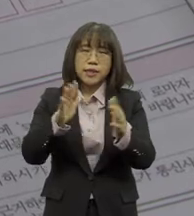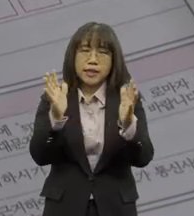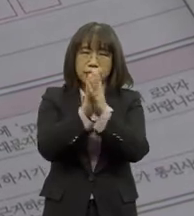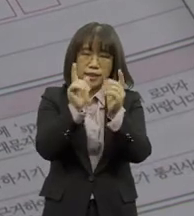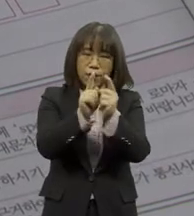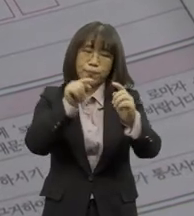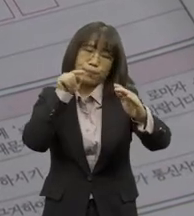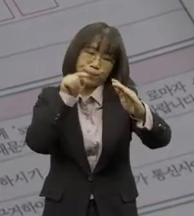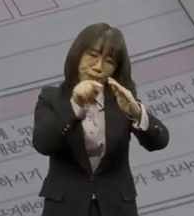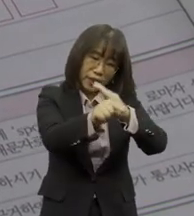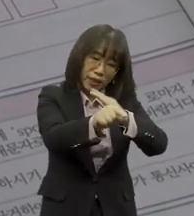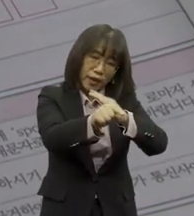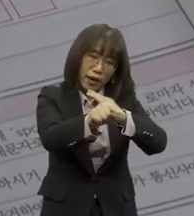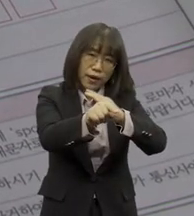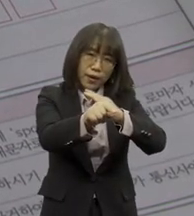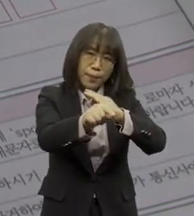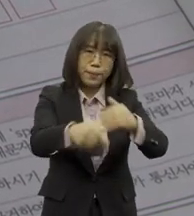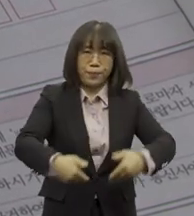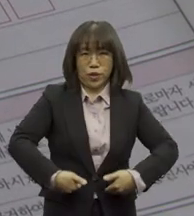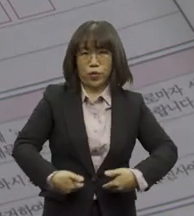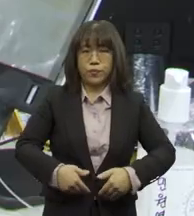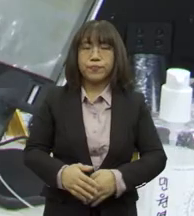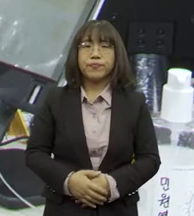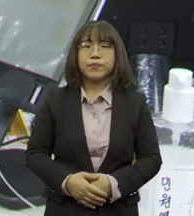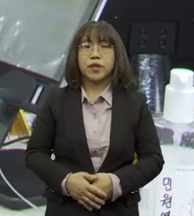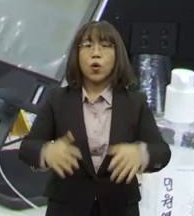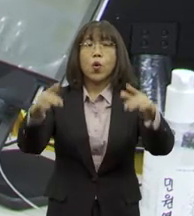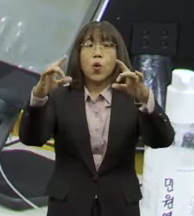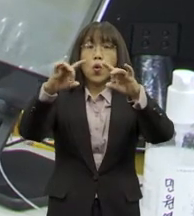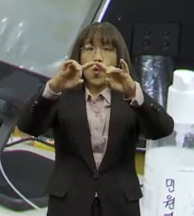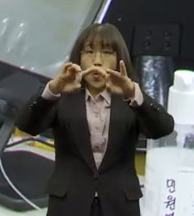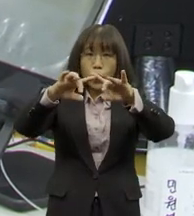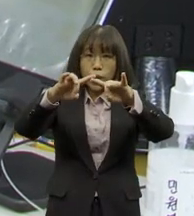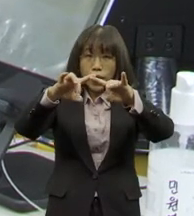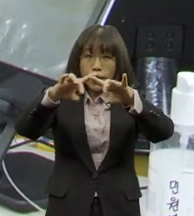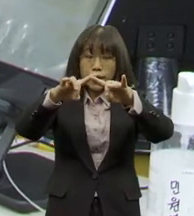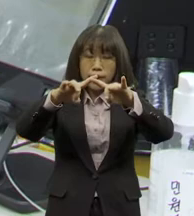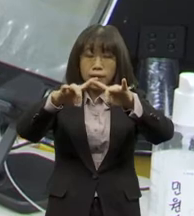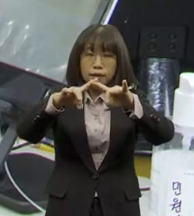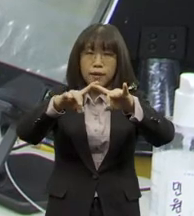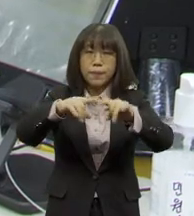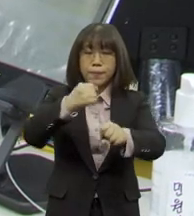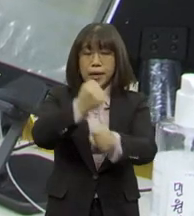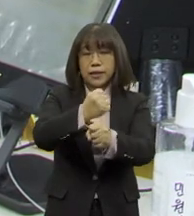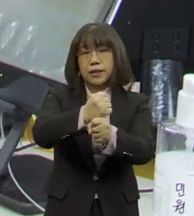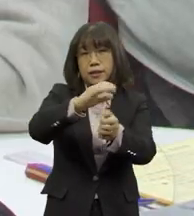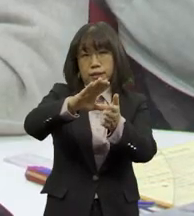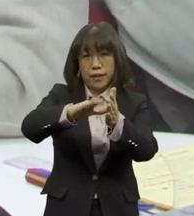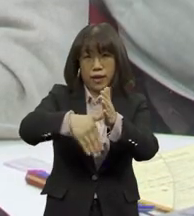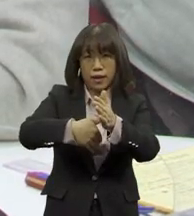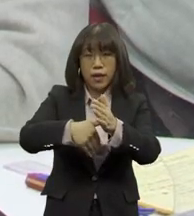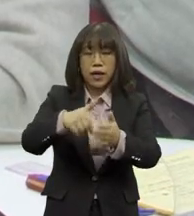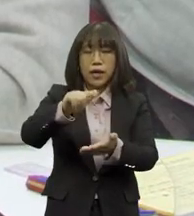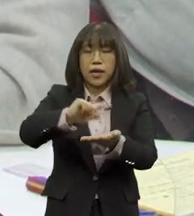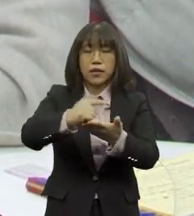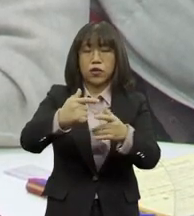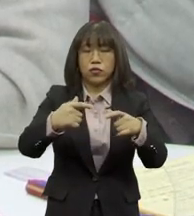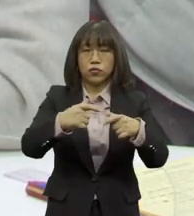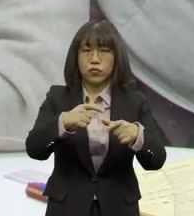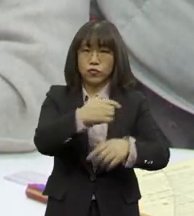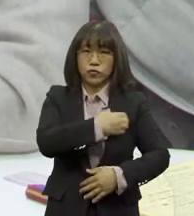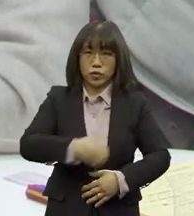민원 창구에 방문 신청해야만 여권 발급이 가능합니다. 온라인 여권 재발급 신청에 대한 자세한